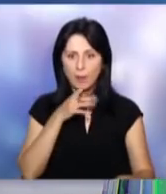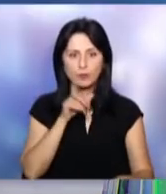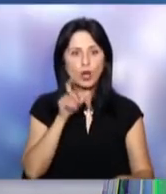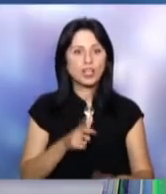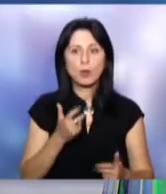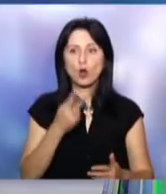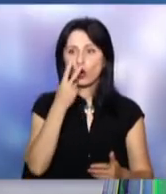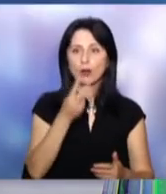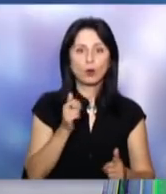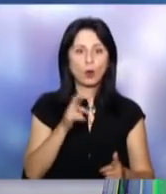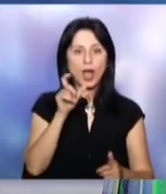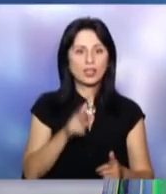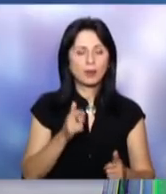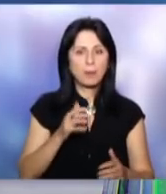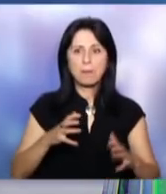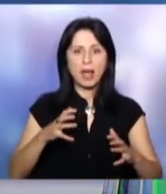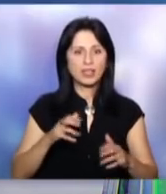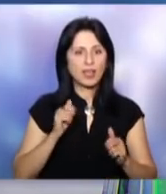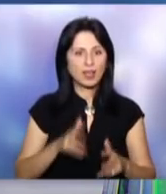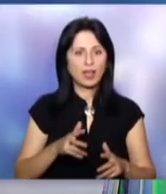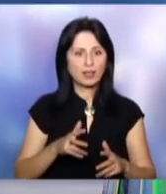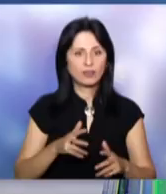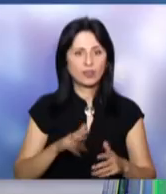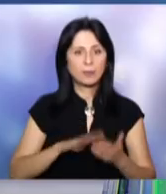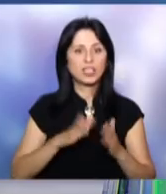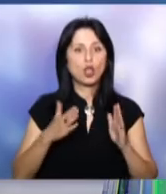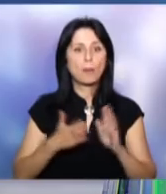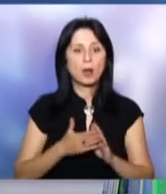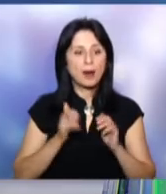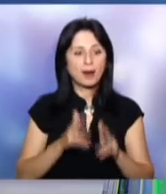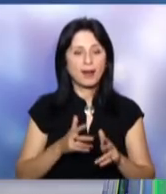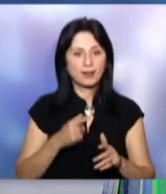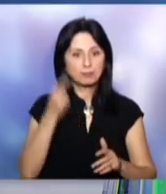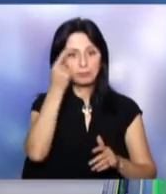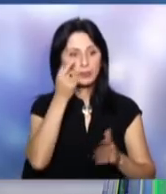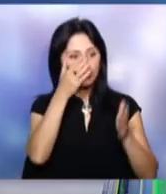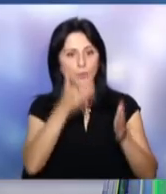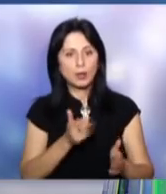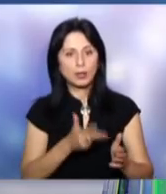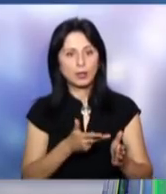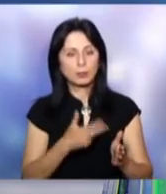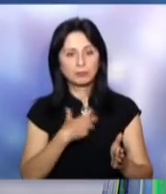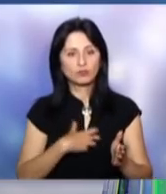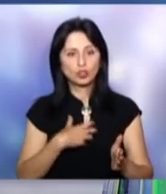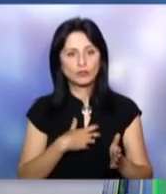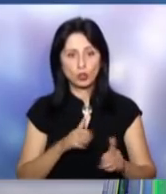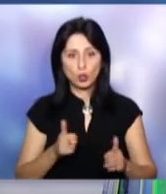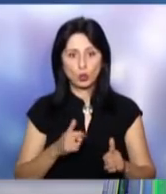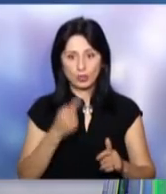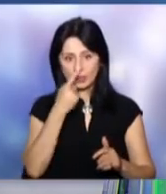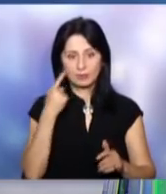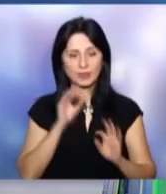დროს? როგორ გამოიყურება ადამიანი პანიკური შეტევის მდგომარეობაში? ეს მნიშვნელოვანია, იმიტომ რომ როგორც